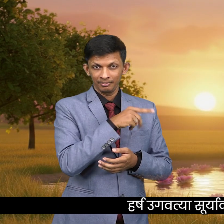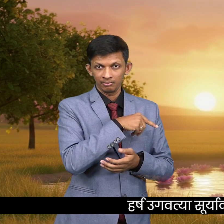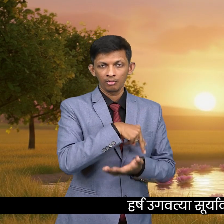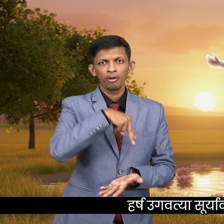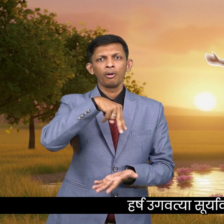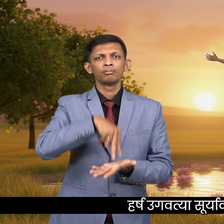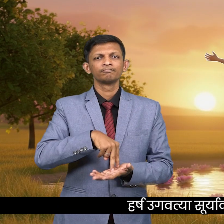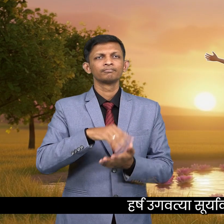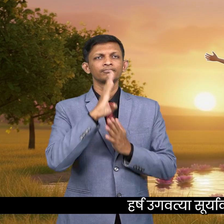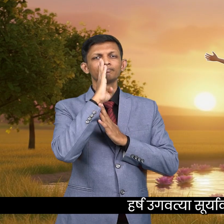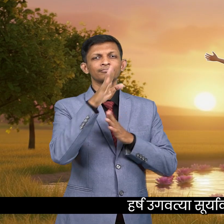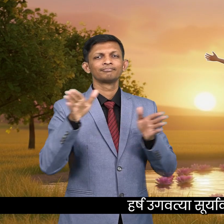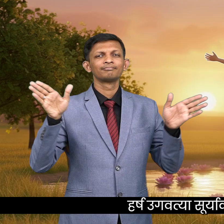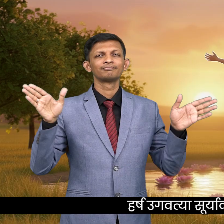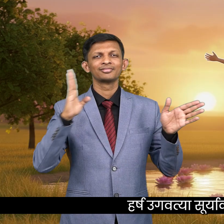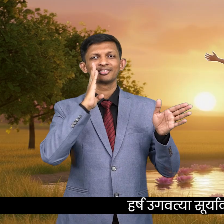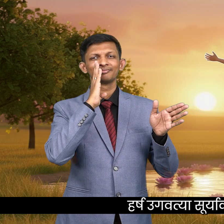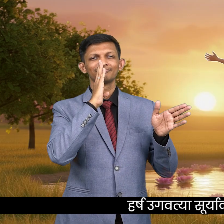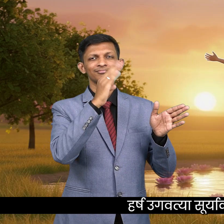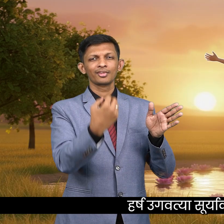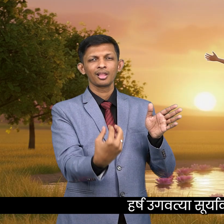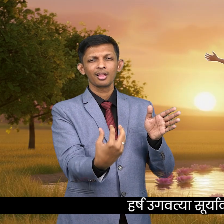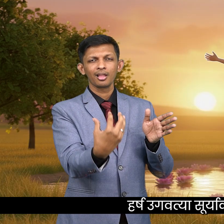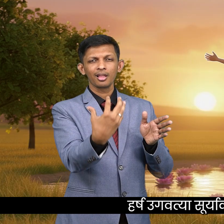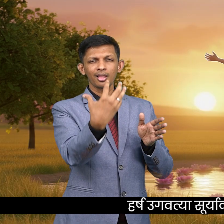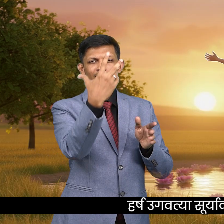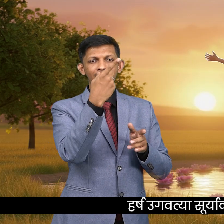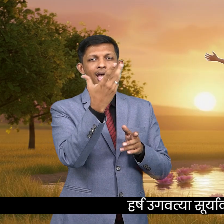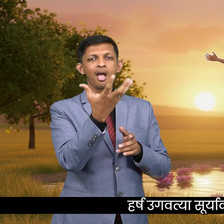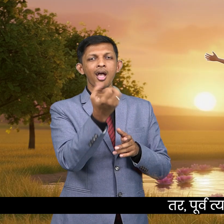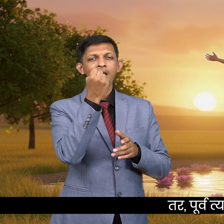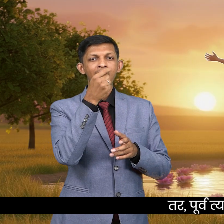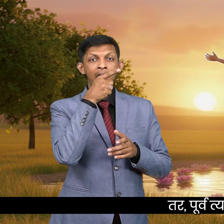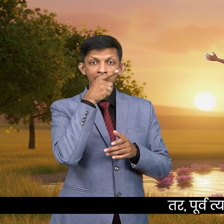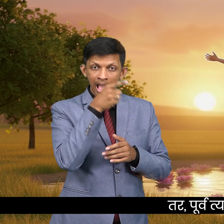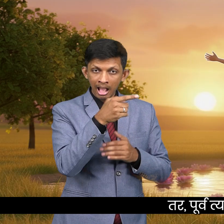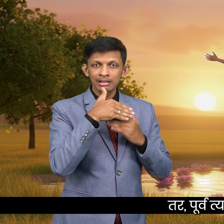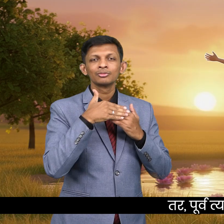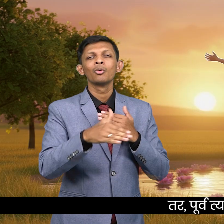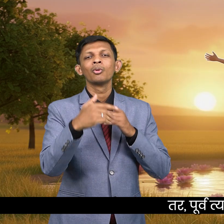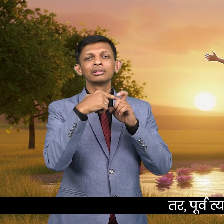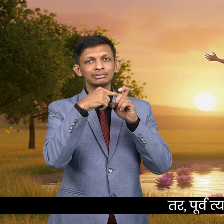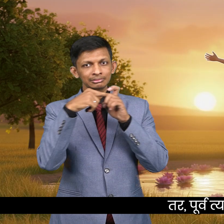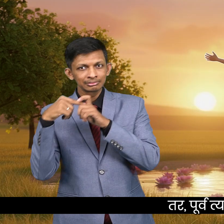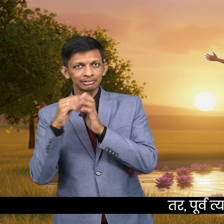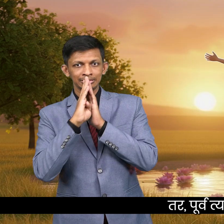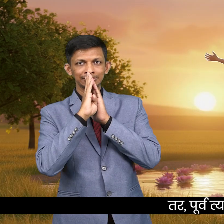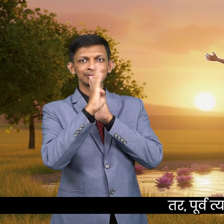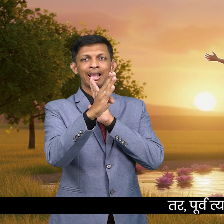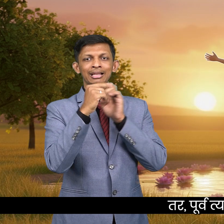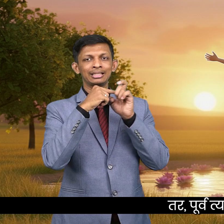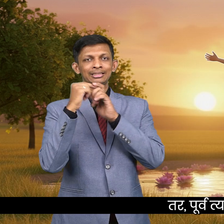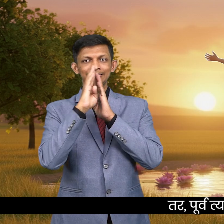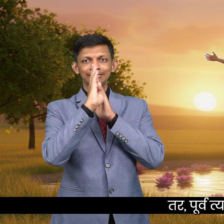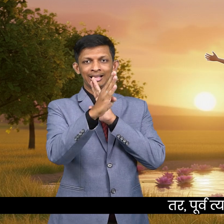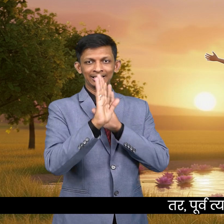हर्ष उगवत्या सूर्याकडे तोंड करून उभा आहे, तर पूर्व त्याच्या